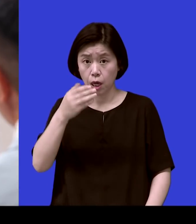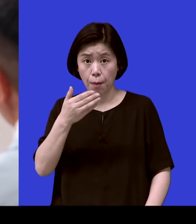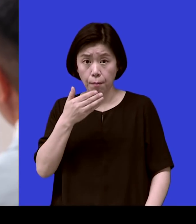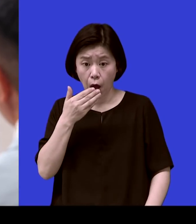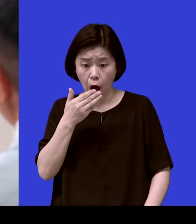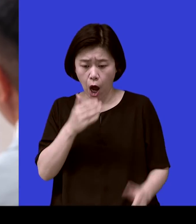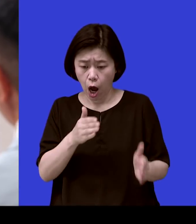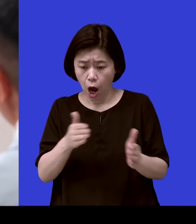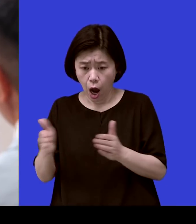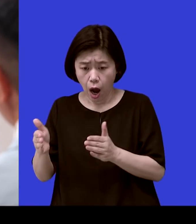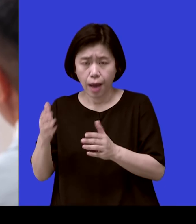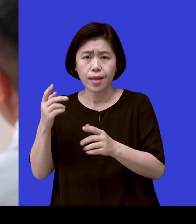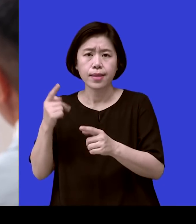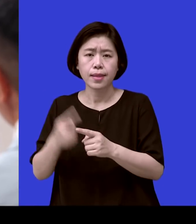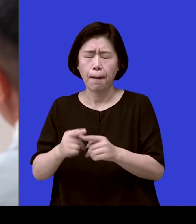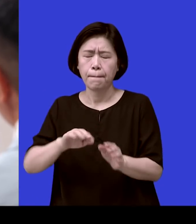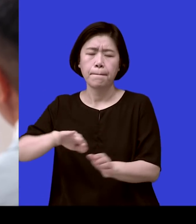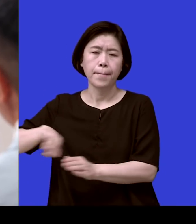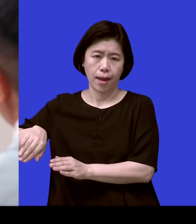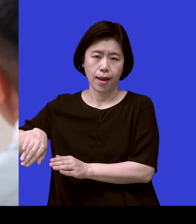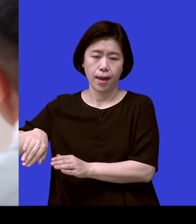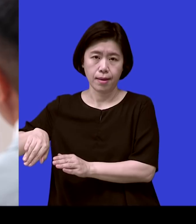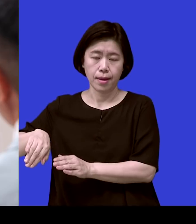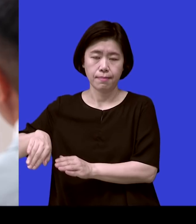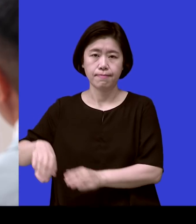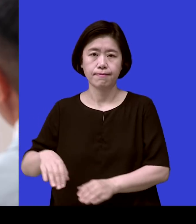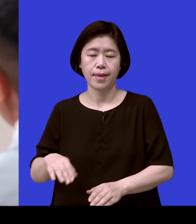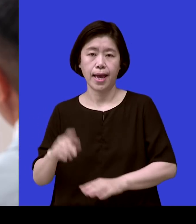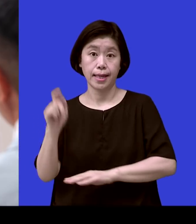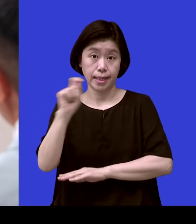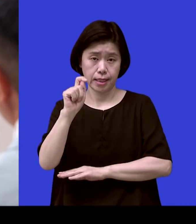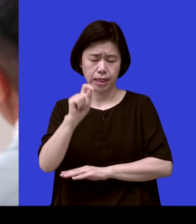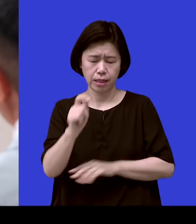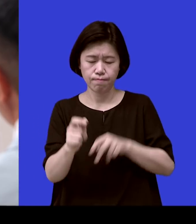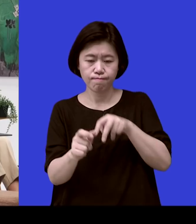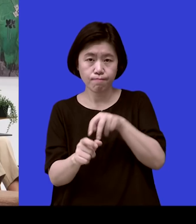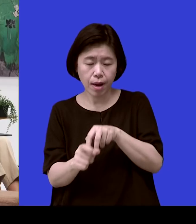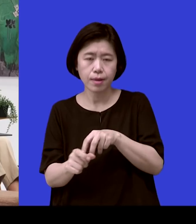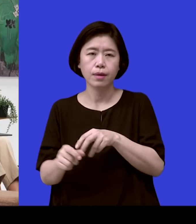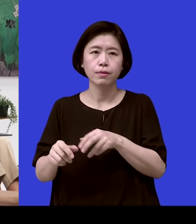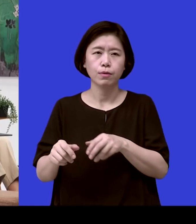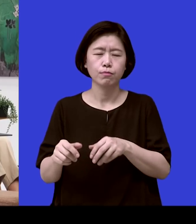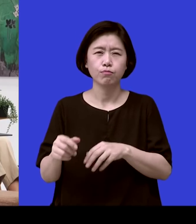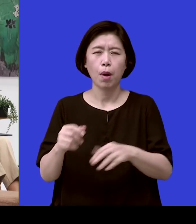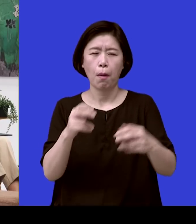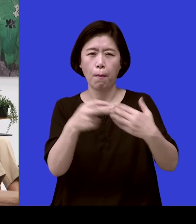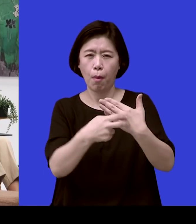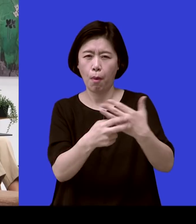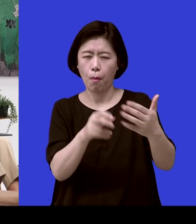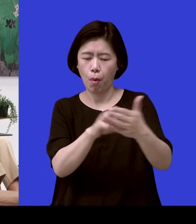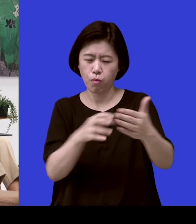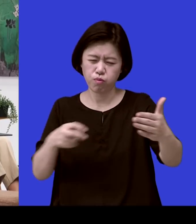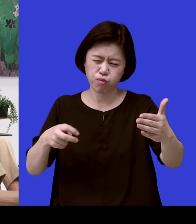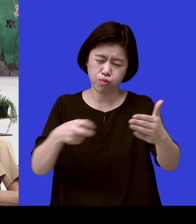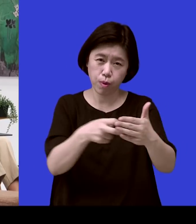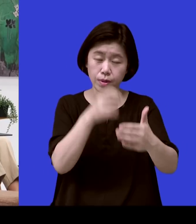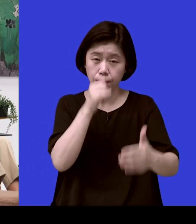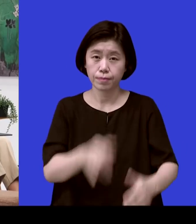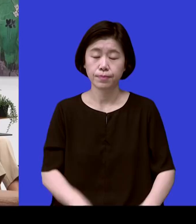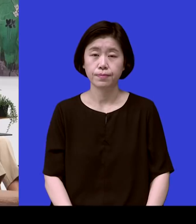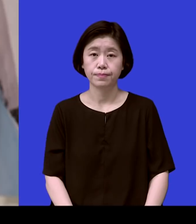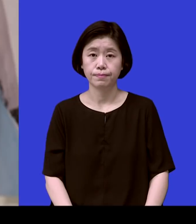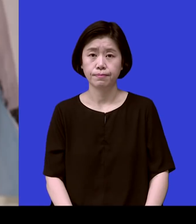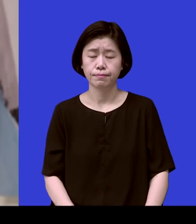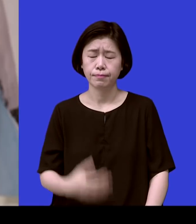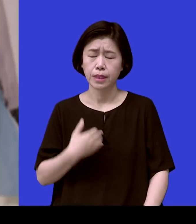못하고 택시를 잡고 막 이제 그 병원을 갔죠. 근데 가는데 제